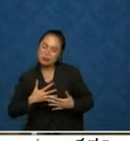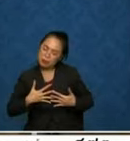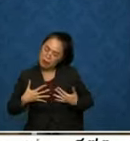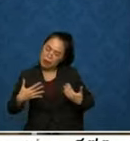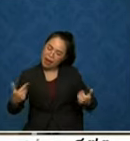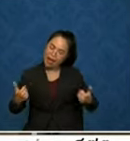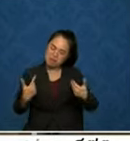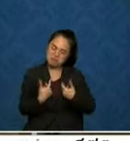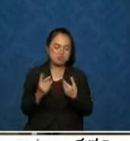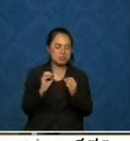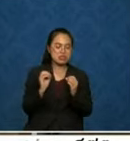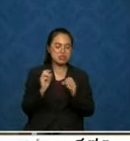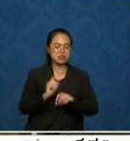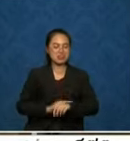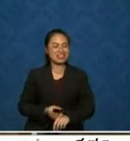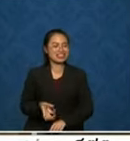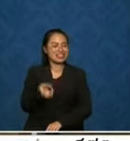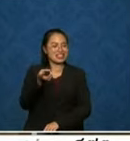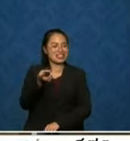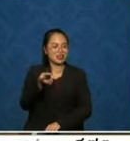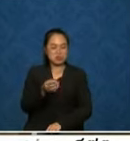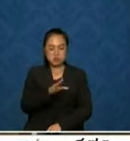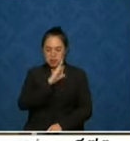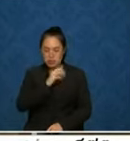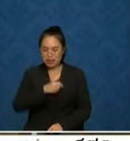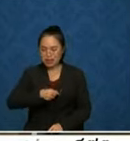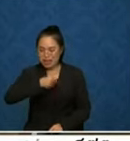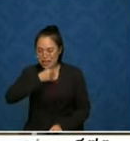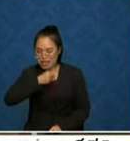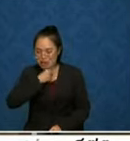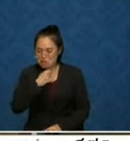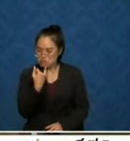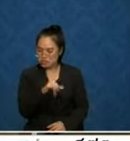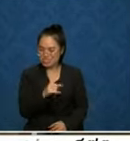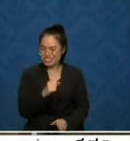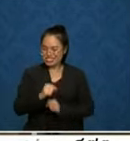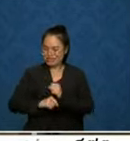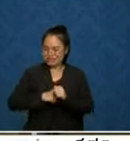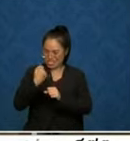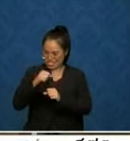ไม่ต้องใช้เวลานานชอบใช้คำว่าขยันผิดที่10ปีก็